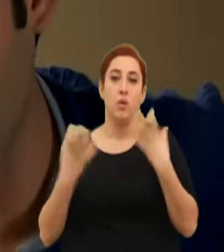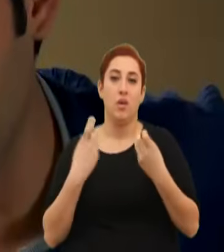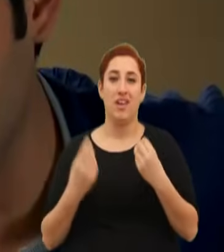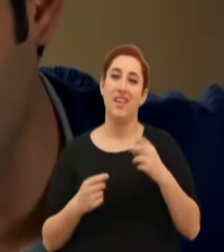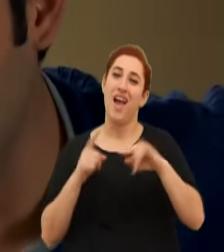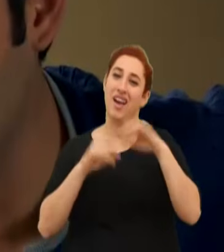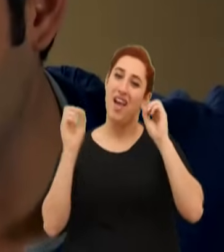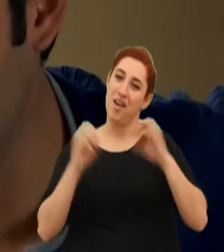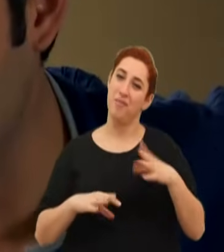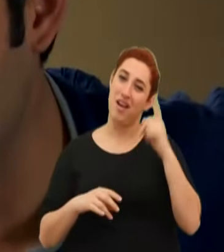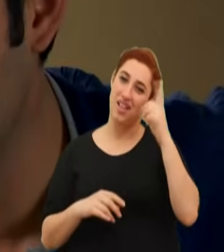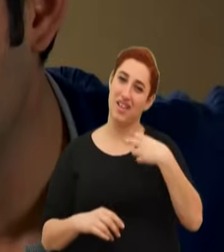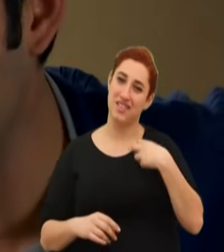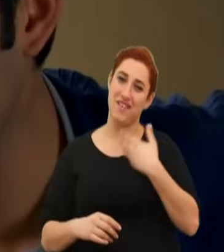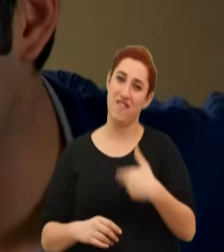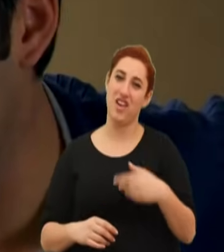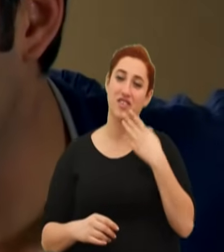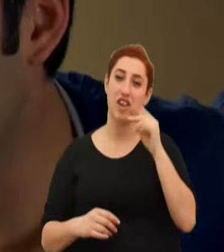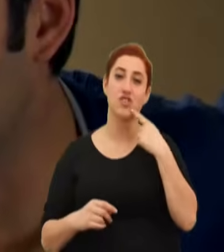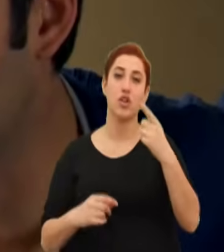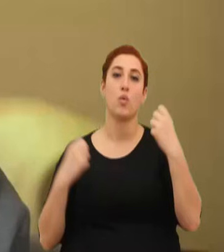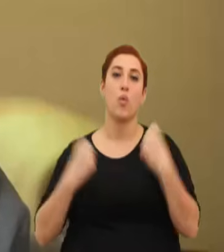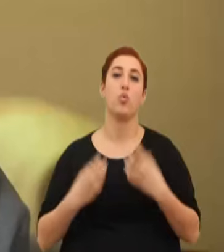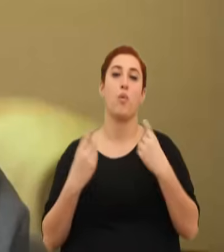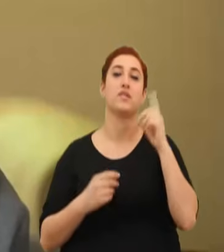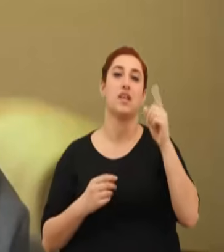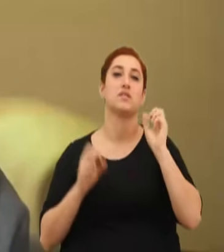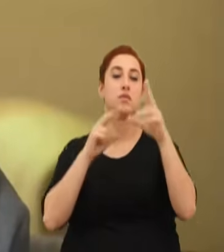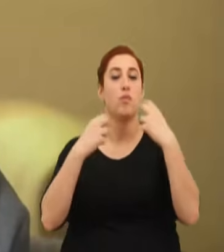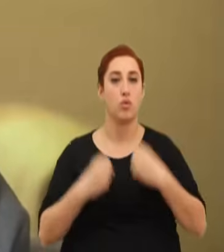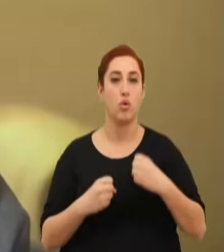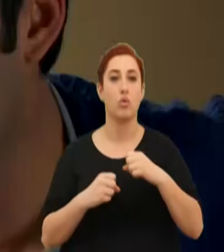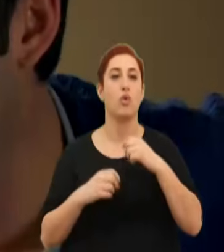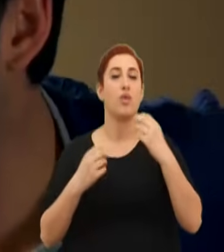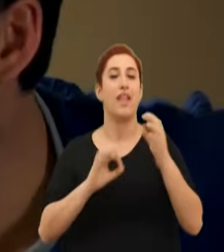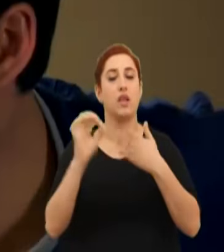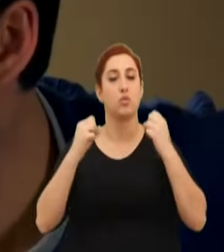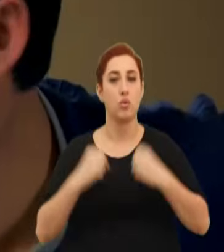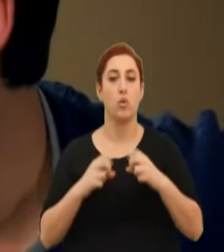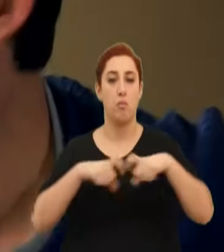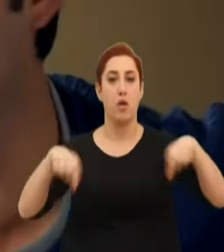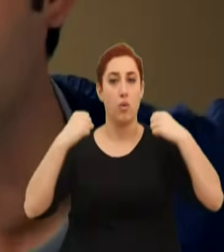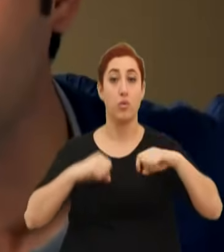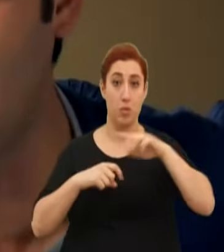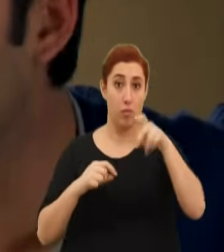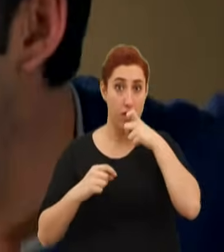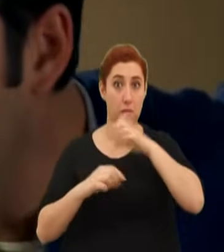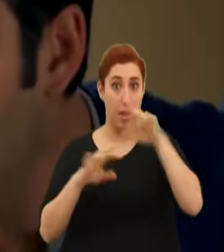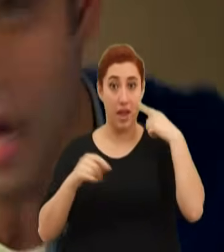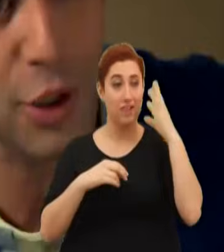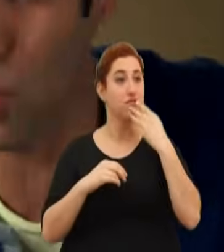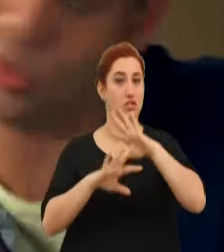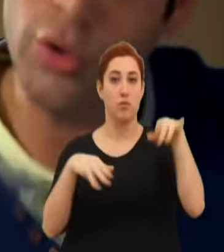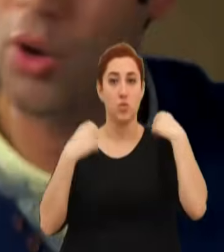Ya Hakan bırak Allah'ını seversen ya. Genç dediğin oturur oturur. Sinemada oturur, amfide oturur, bankta oturur. Bak burası kafe. Herkes